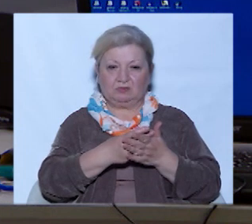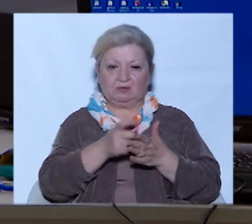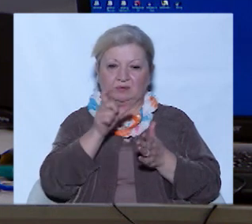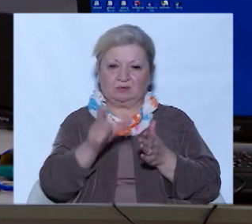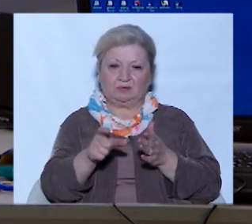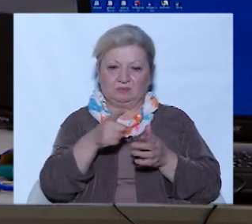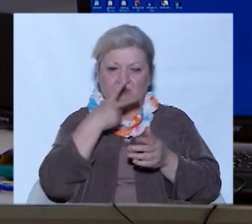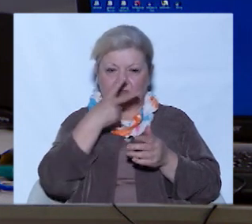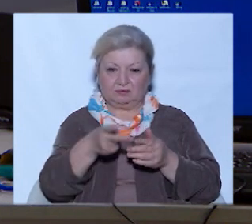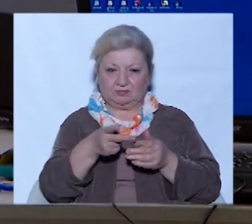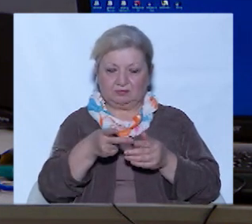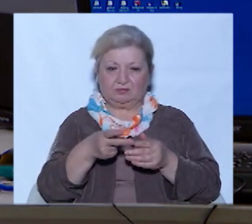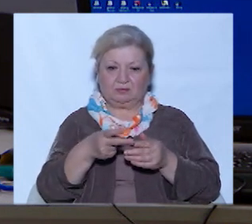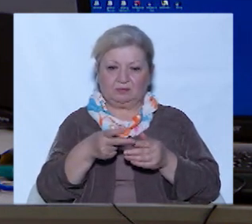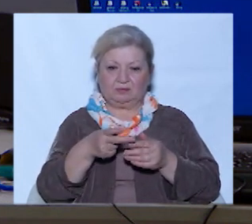ჯერ შევხედოთ ამ ნაწილს.